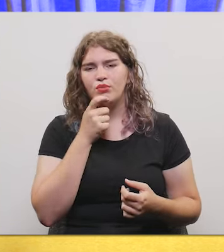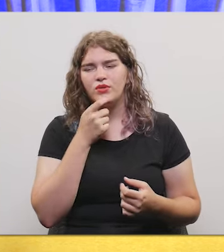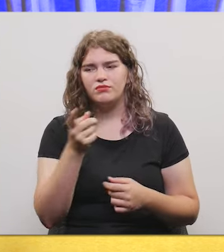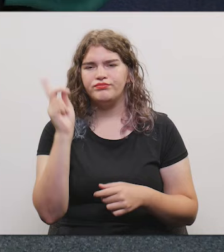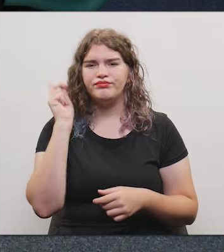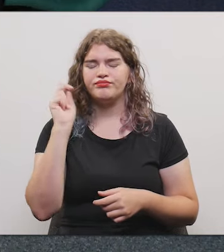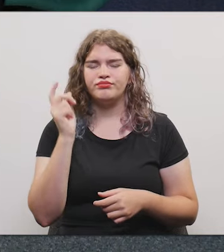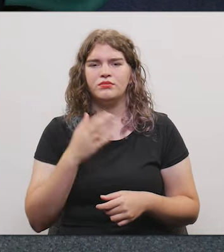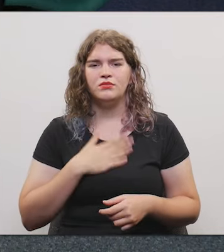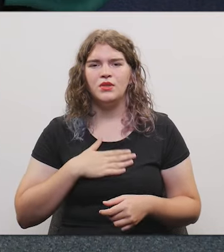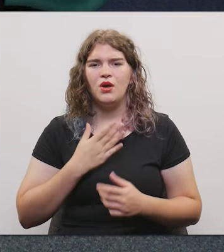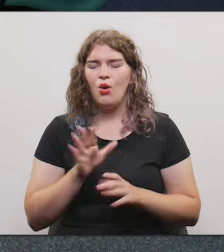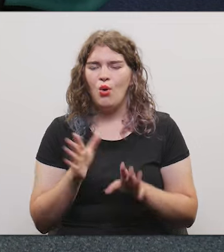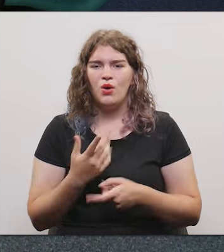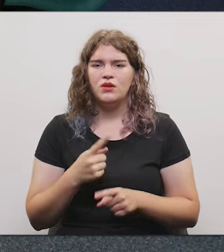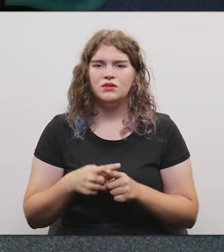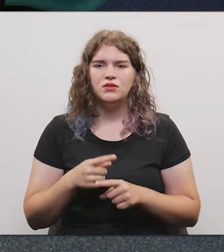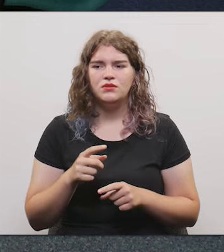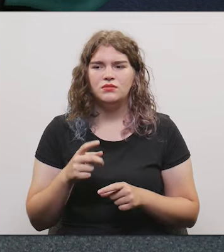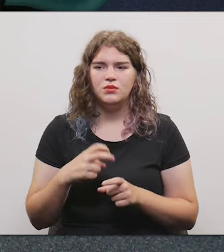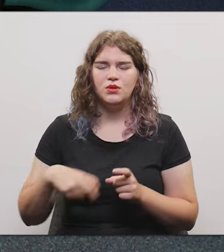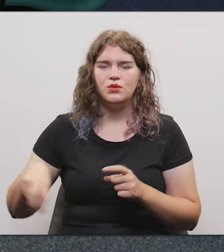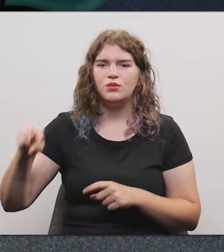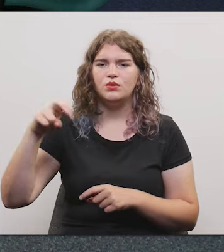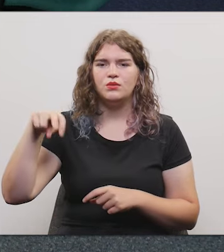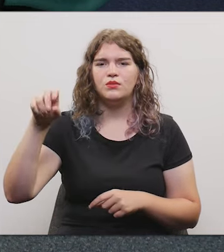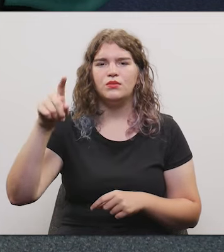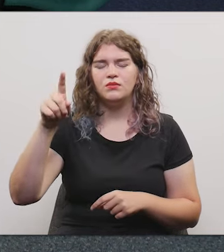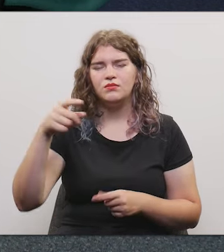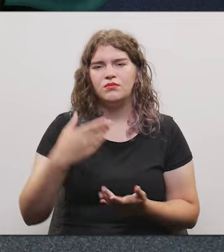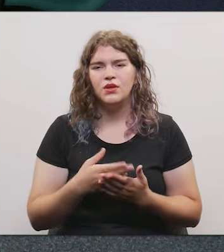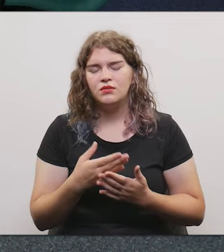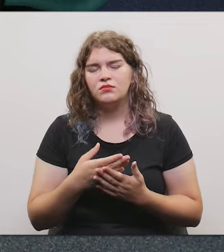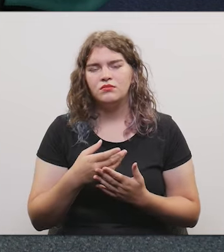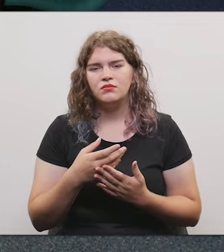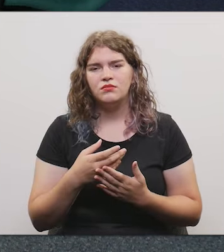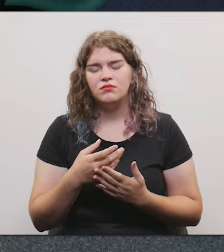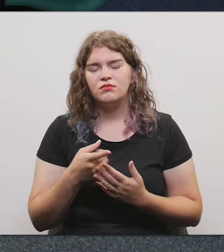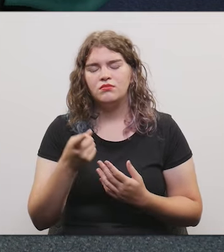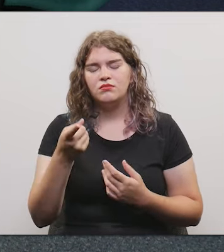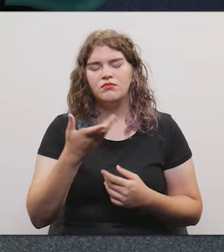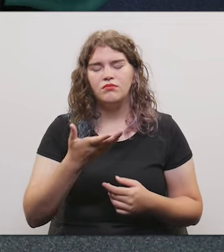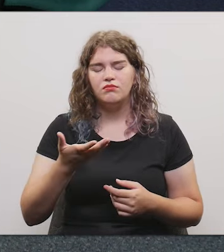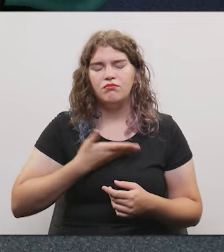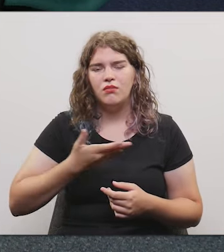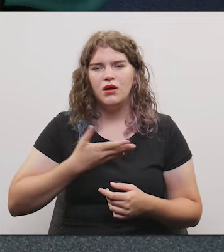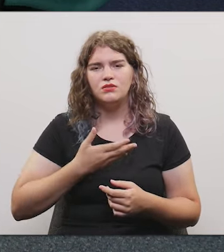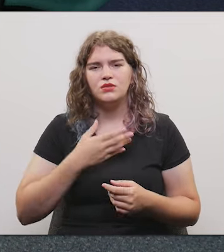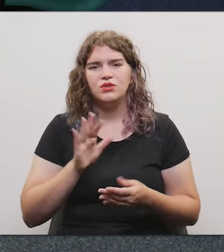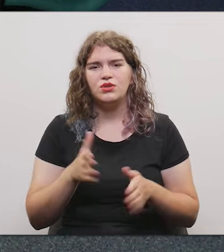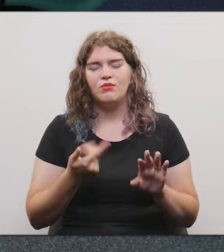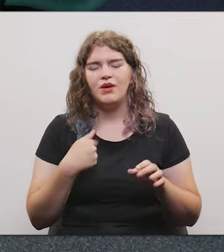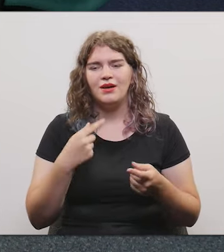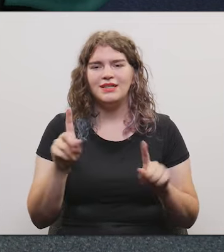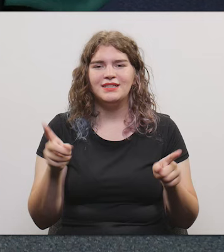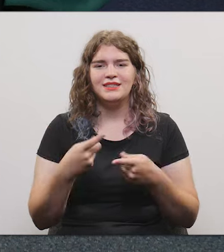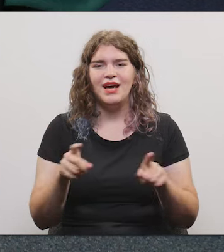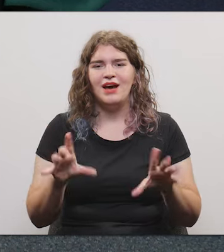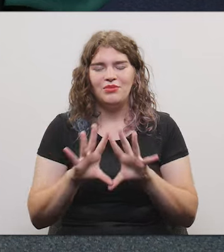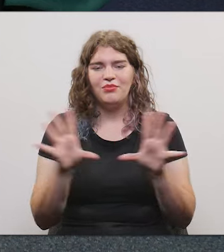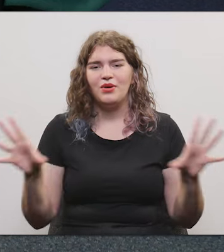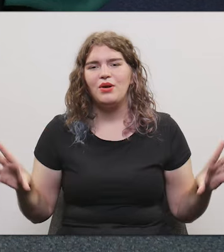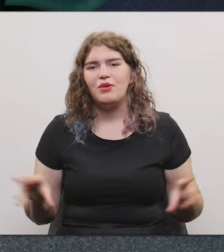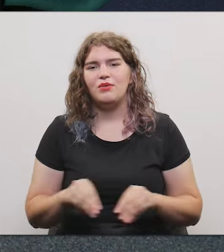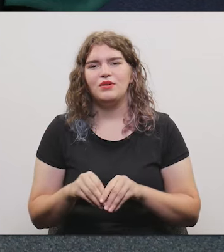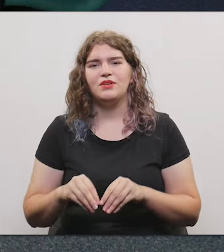străbunicului meu. Țin minte că ori de câte ori urca el la amvon și începea serviciul la biserică,